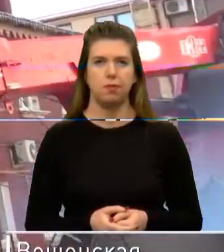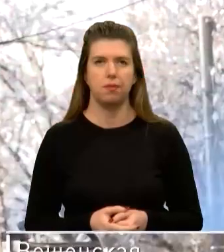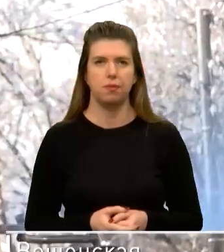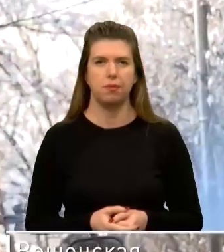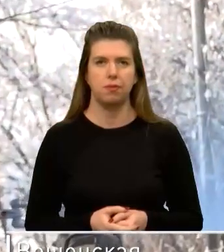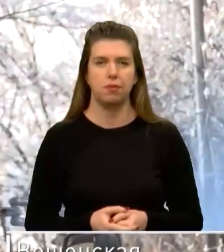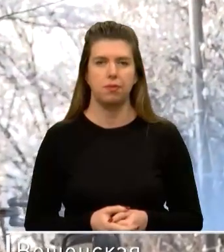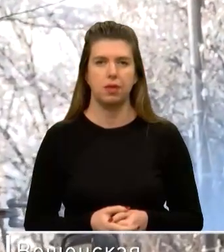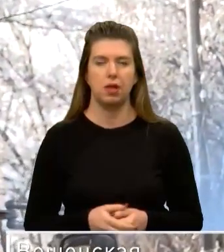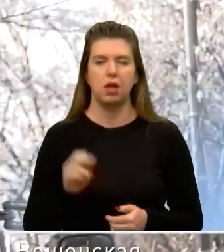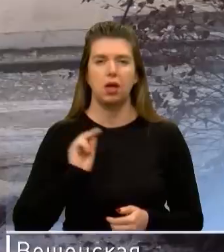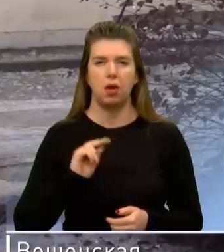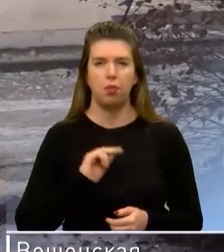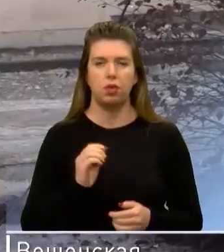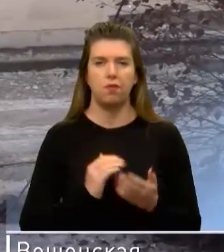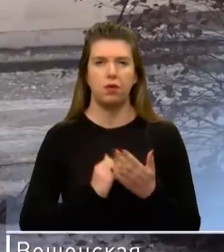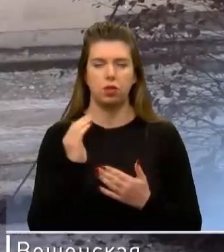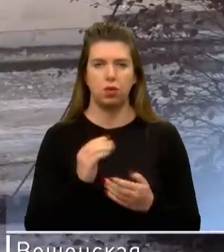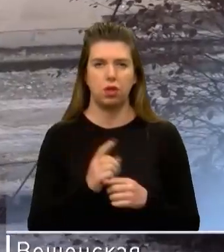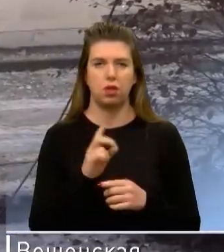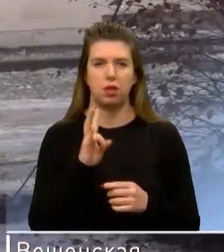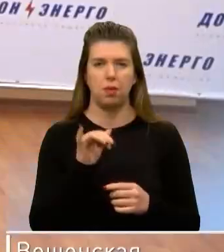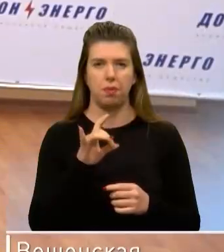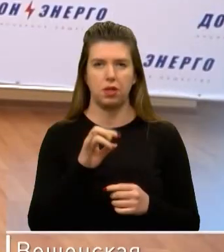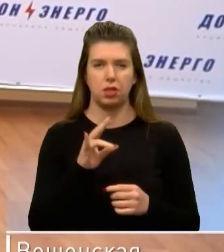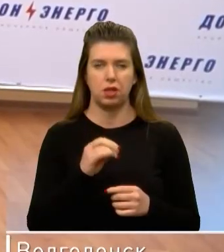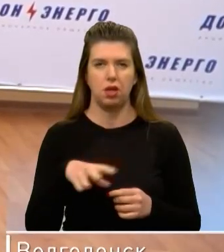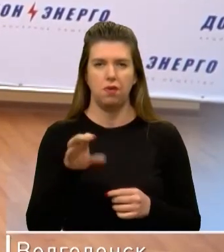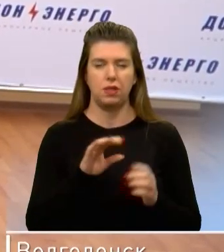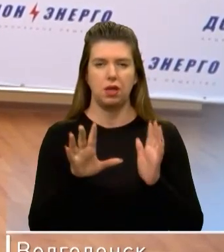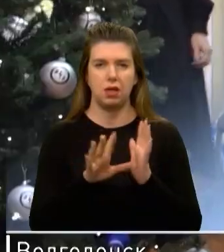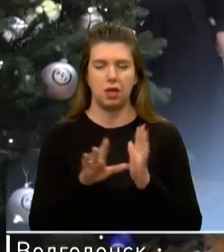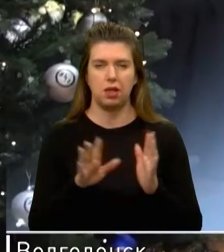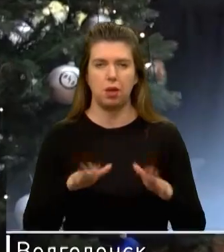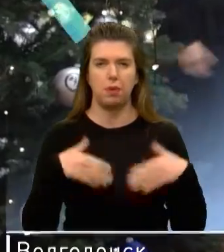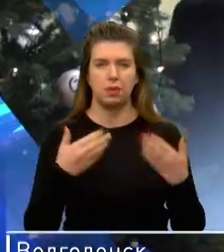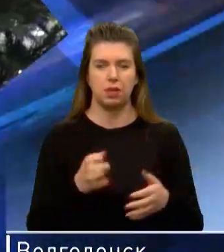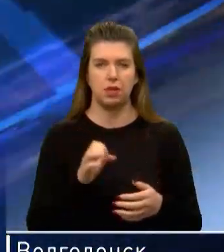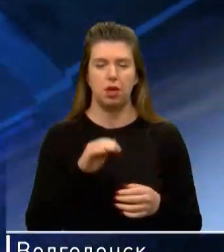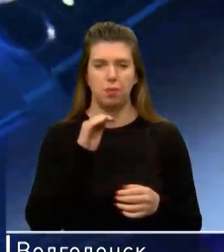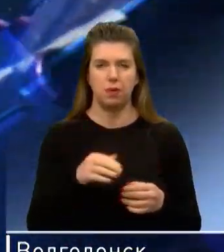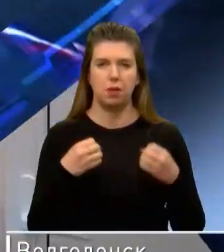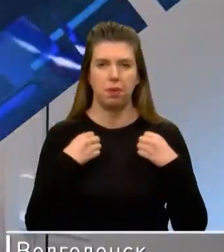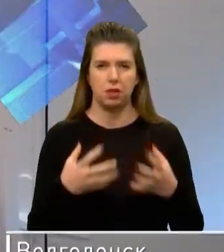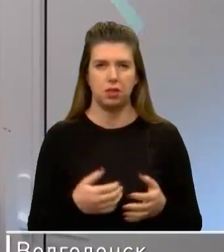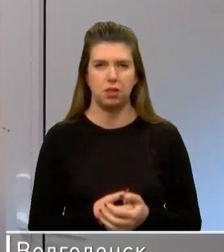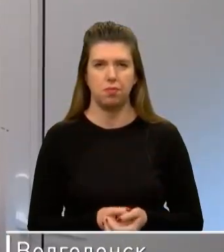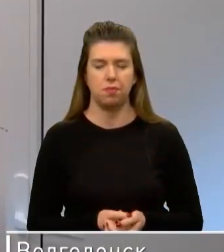выпуске работают с высоким напряжением донских Энергетиков профе